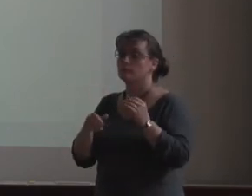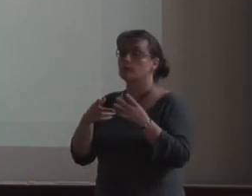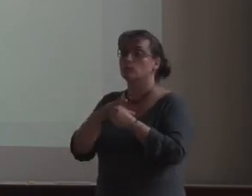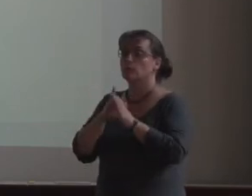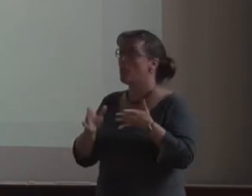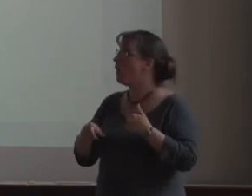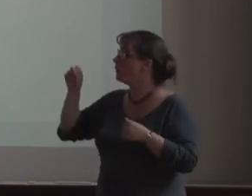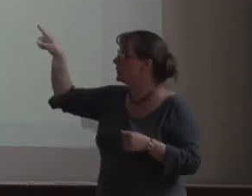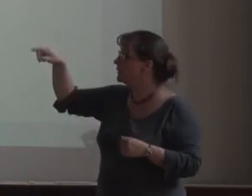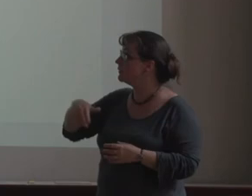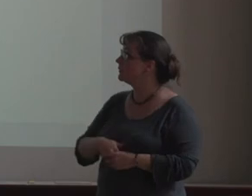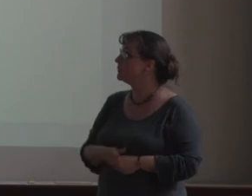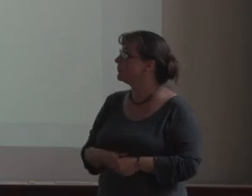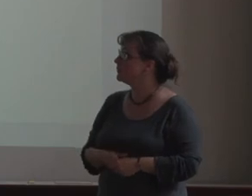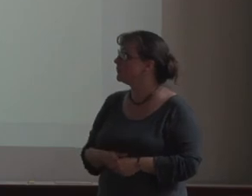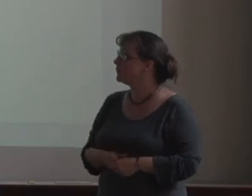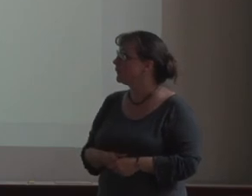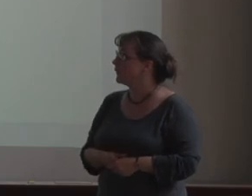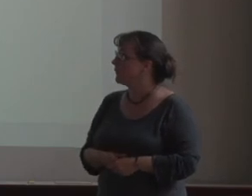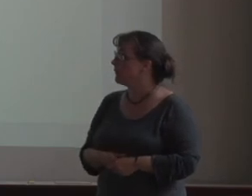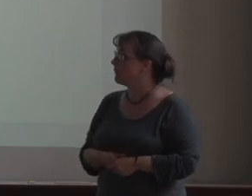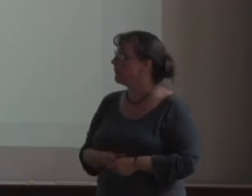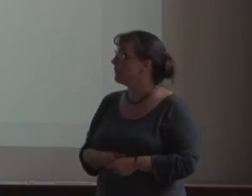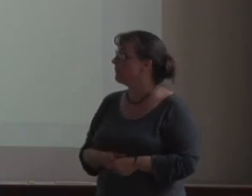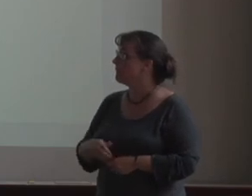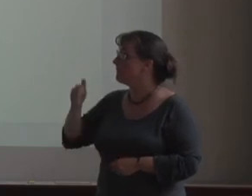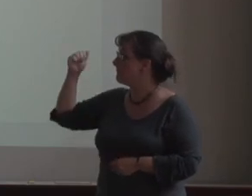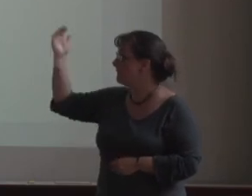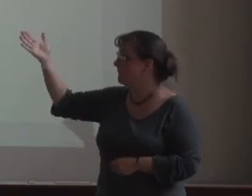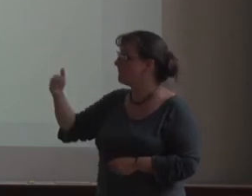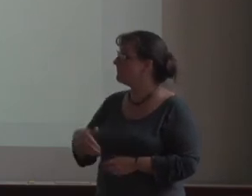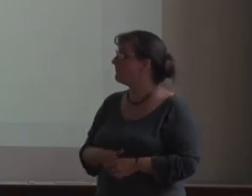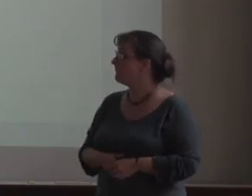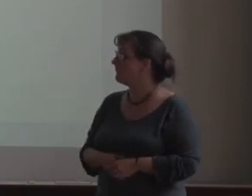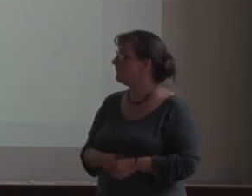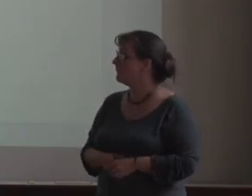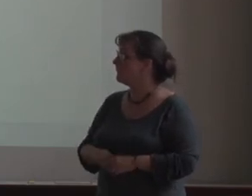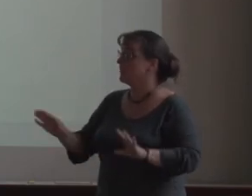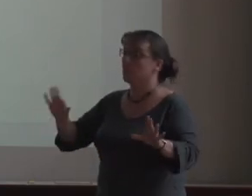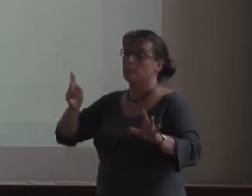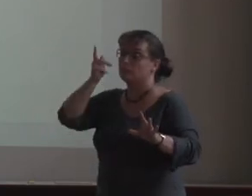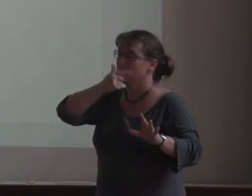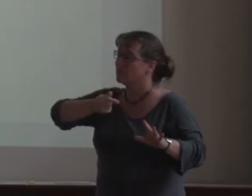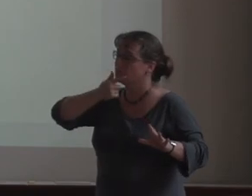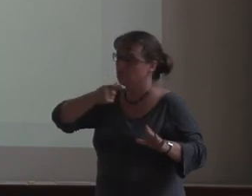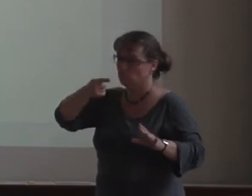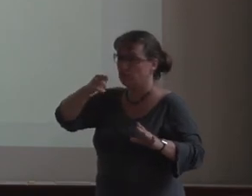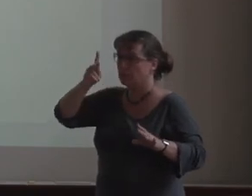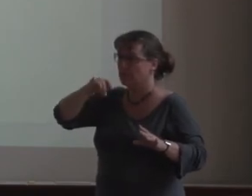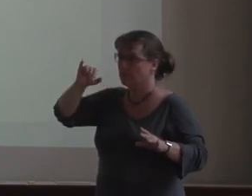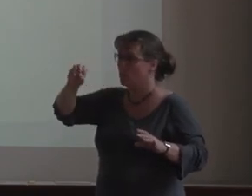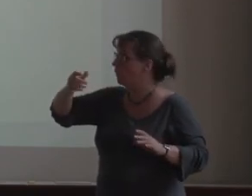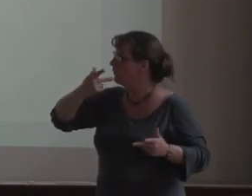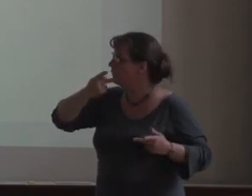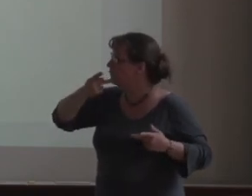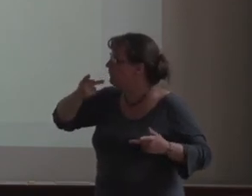CFFI, le SPI, un module qui s'appelle SPIDEV. Alors le GPIO, c'est le plus facile de tous.